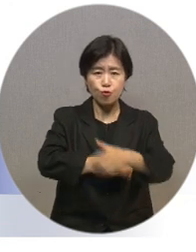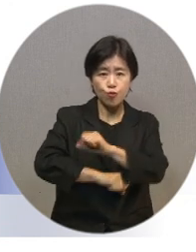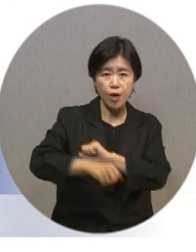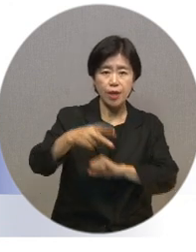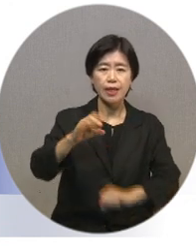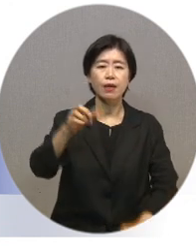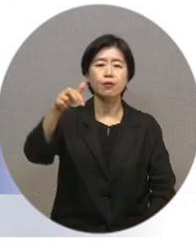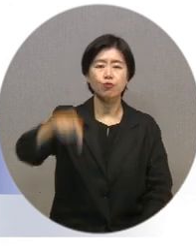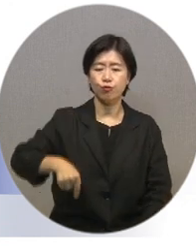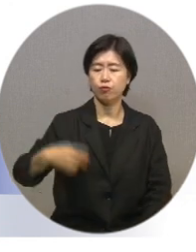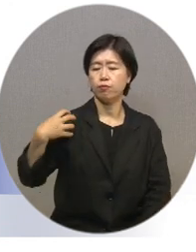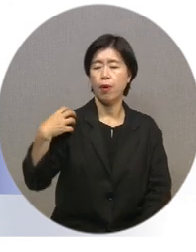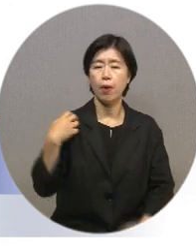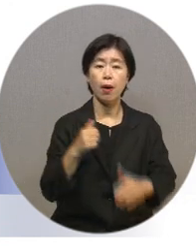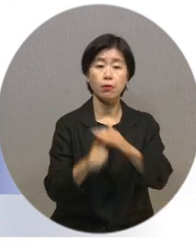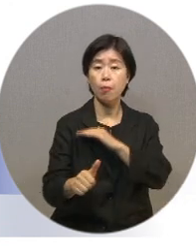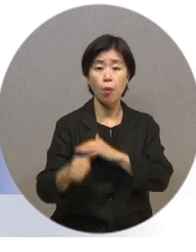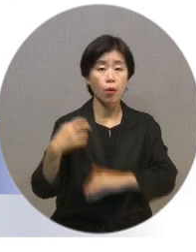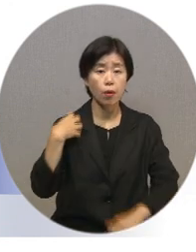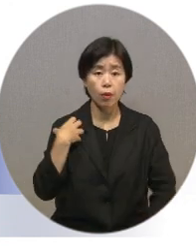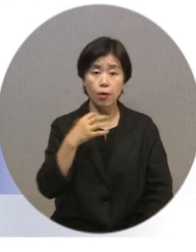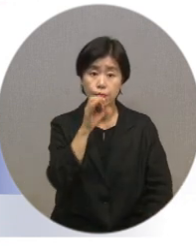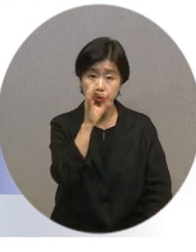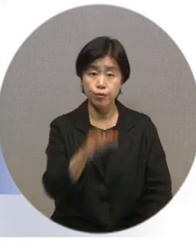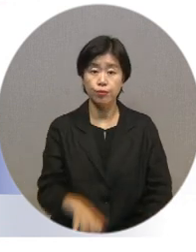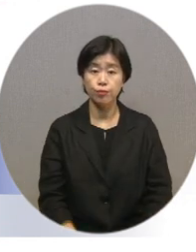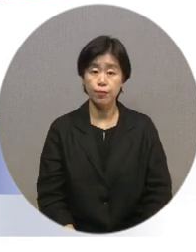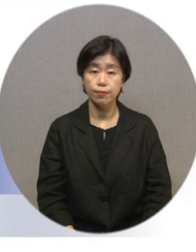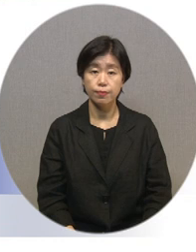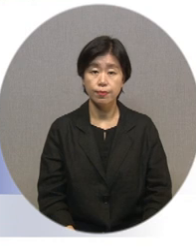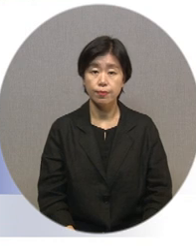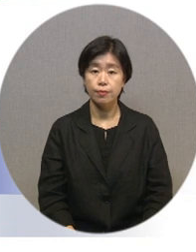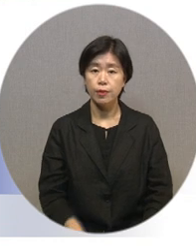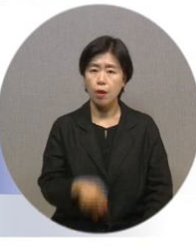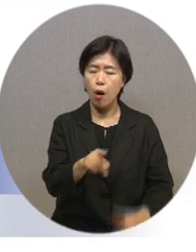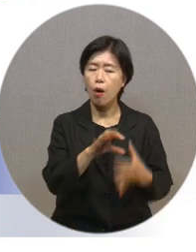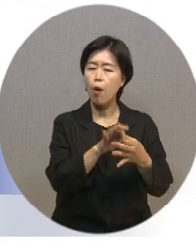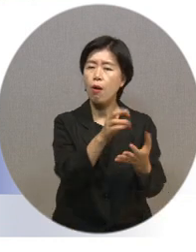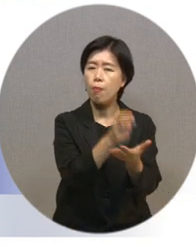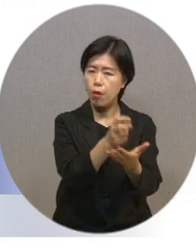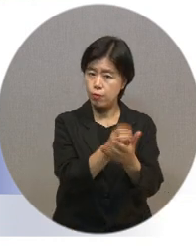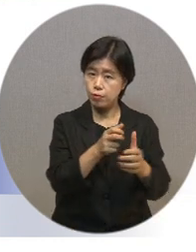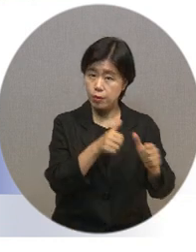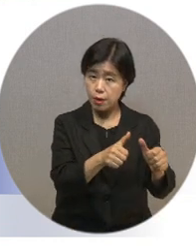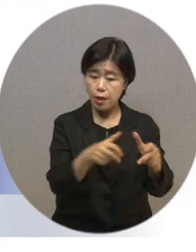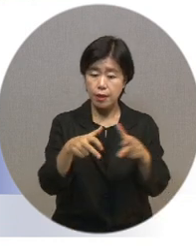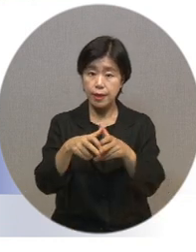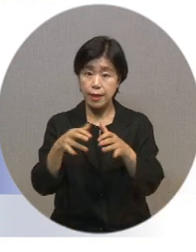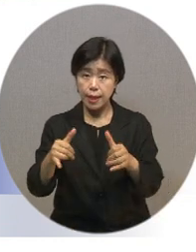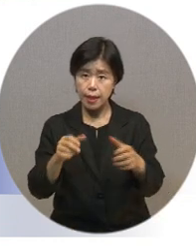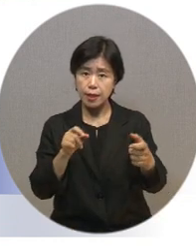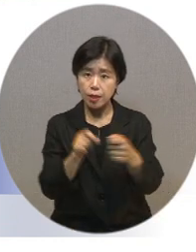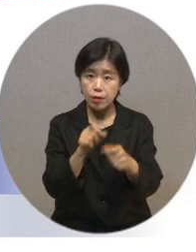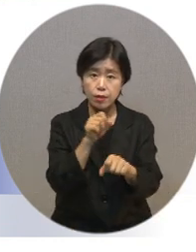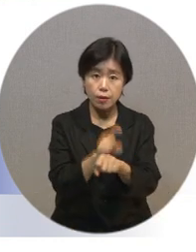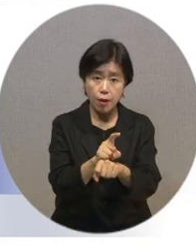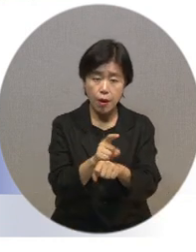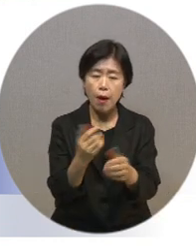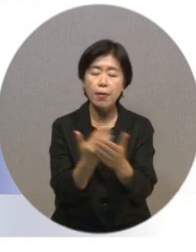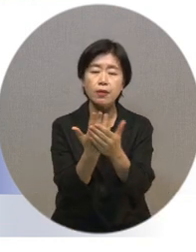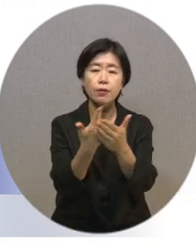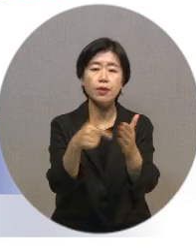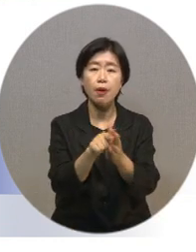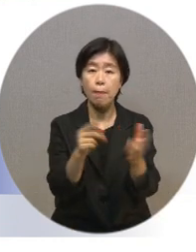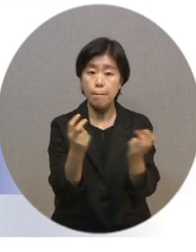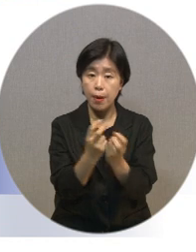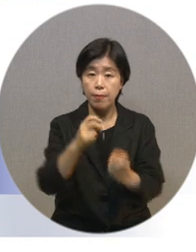어려운 환경이라고 설명했습니다 특히 지자체는 관련 법률에 따라 장애인 접근성을 높이기 위한 방법과